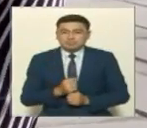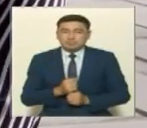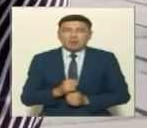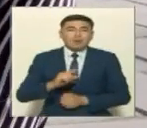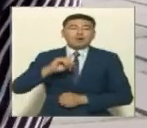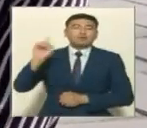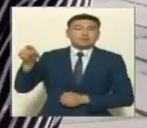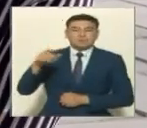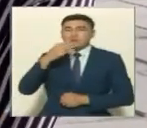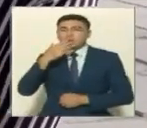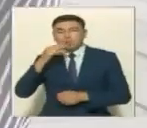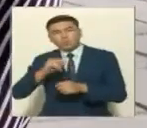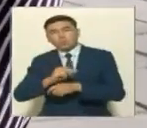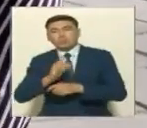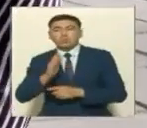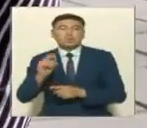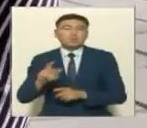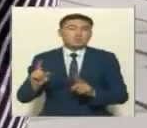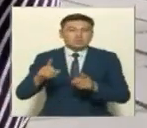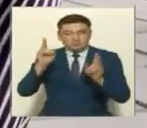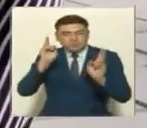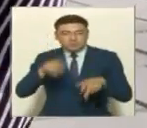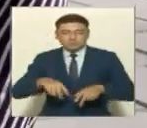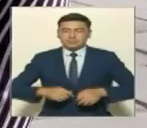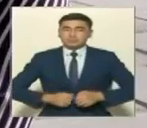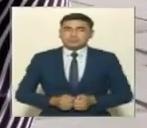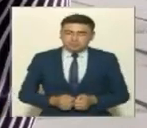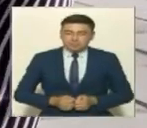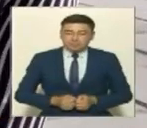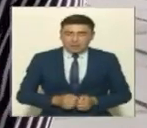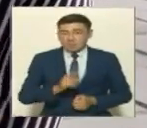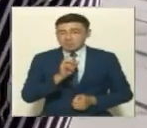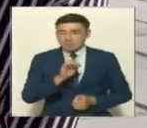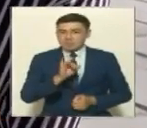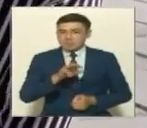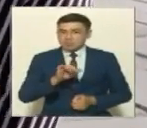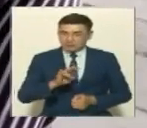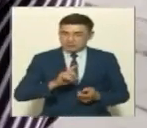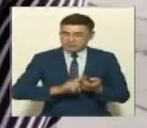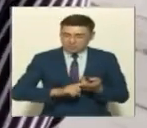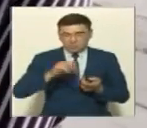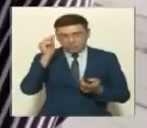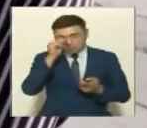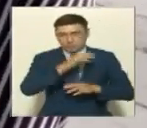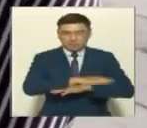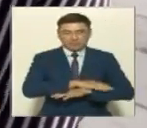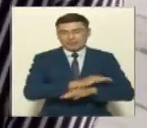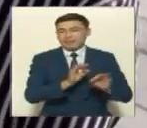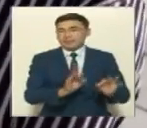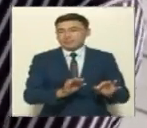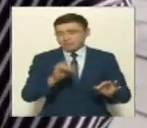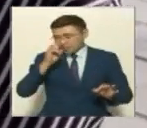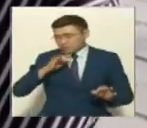тәрбиелейді. Жақсы, иманды адамдардың қасында, иманды ол өсет, тәрбиеленет. Қазақстанда да өте